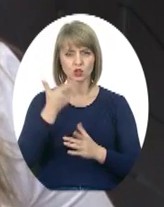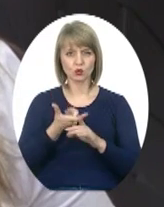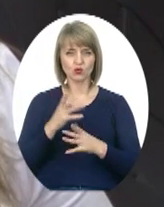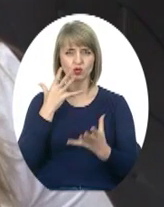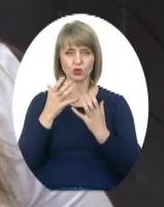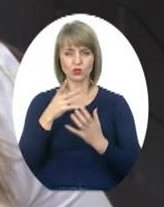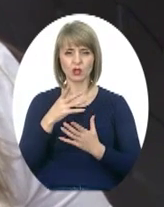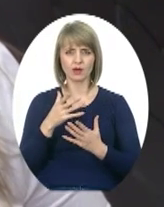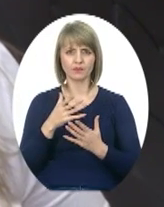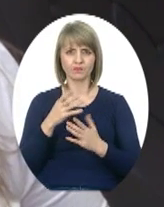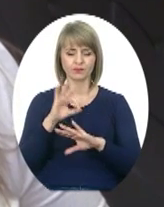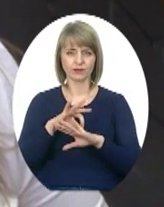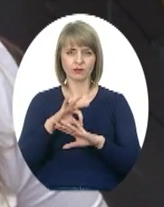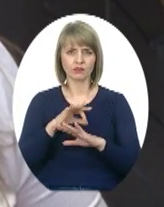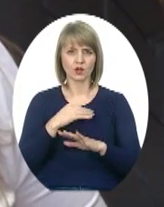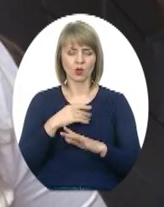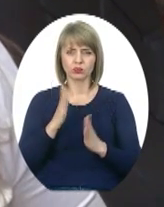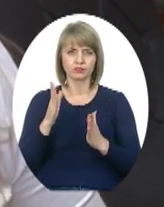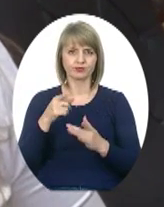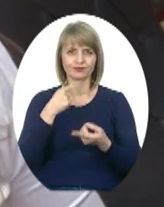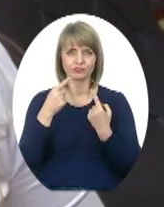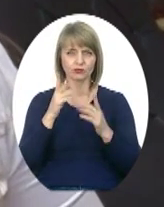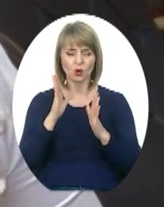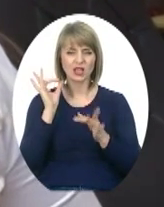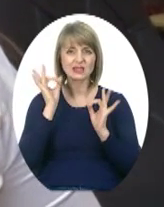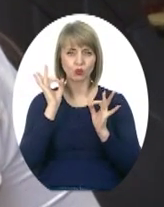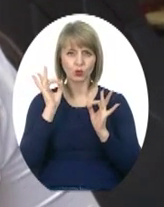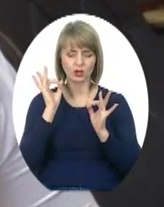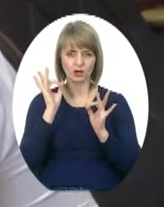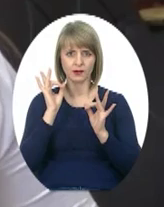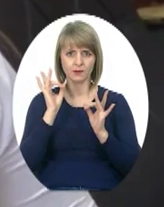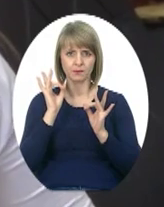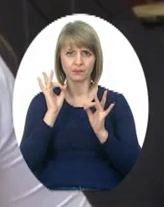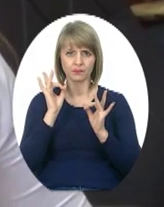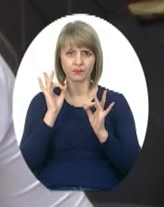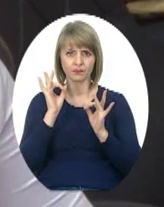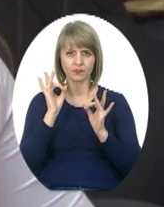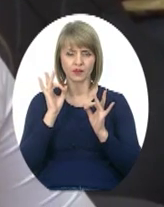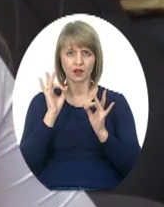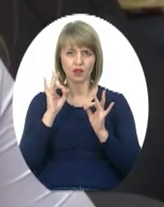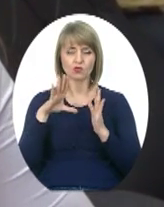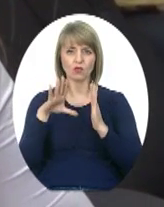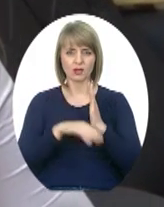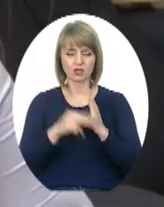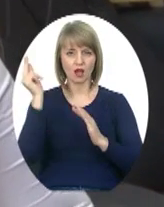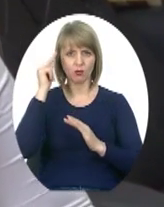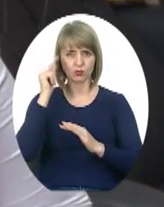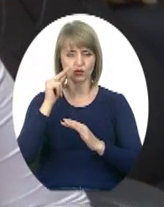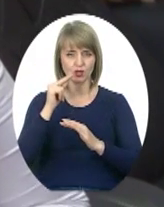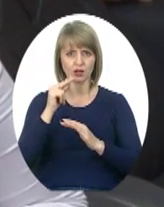такой ринололеей, он издавал только какие-то отдельные звуки, и к концу